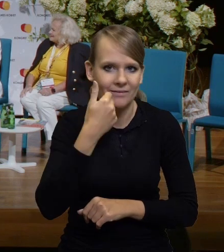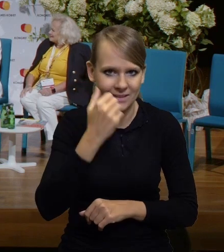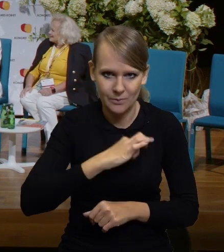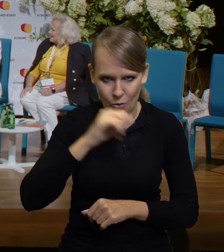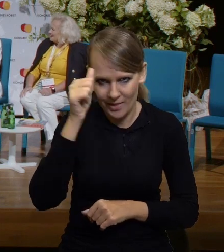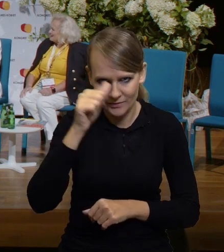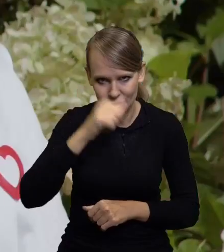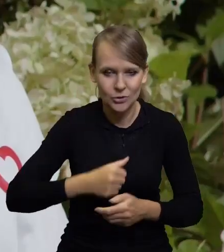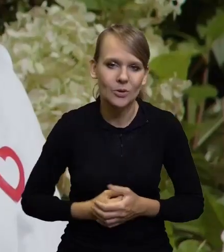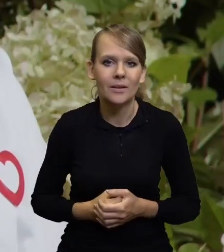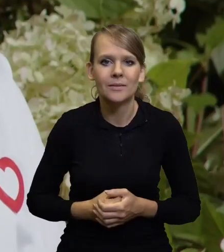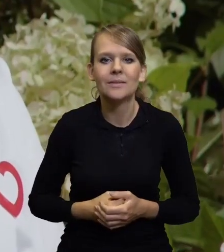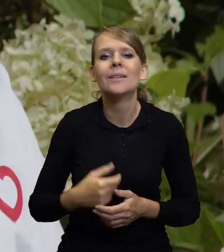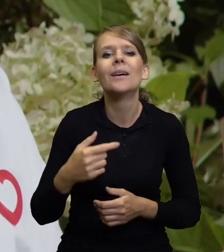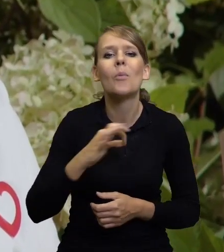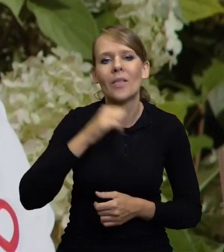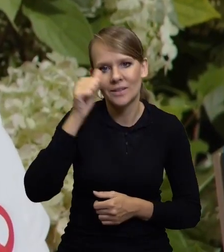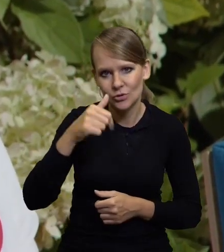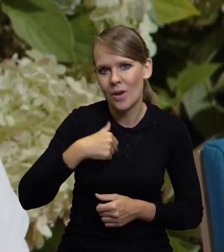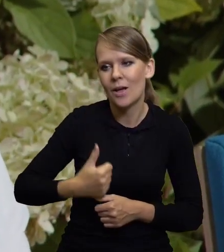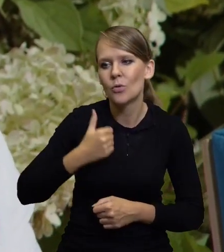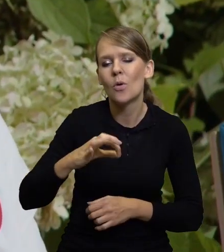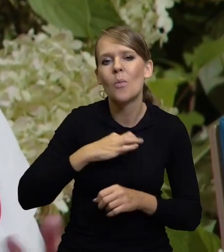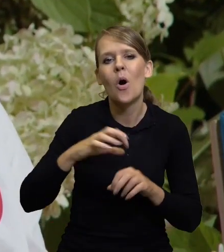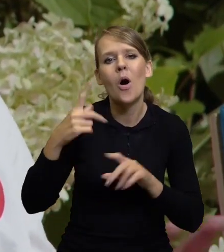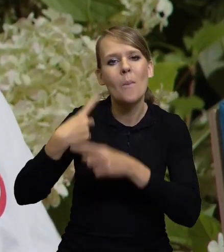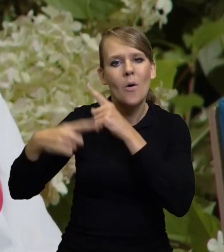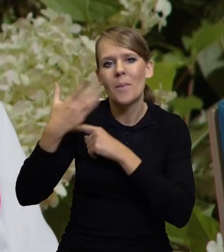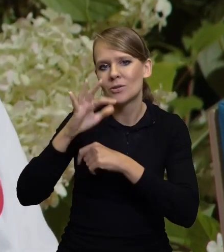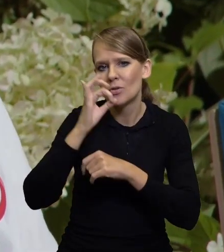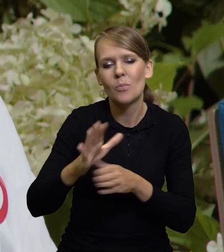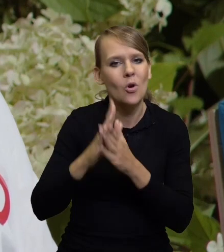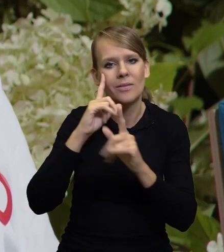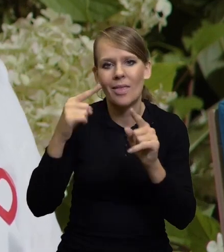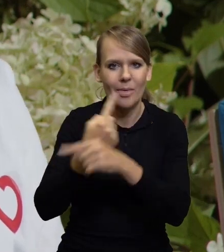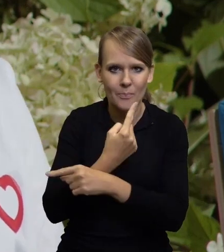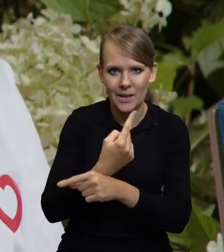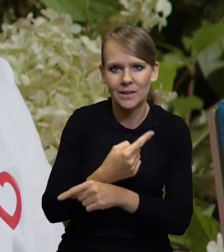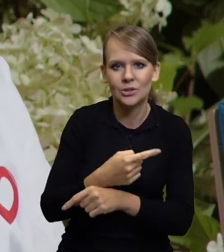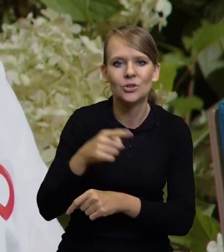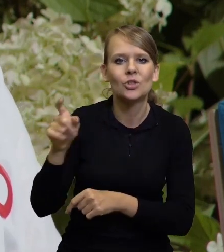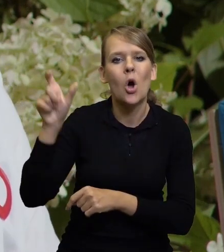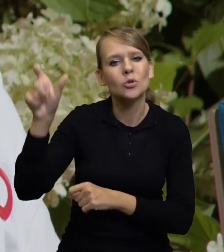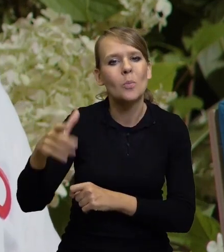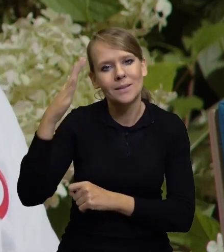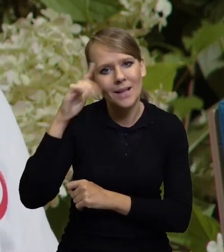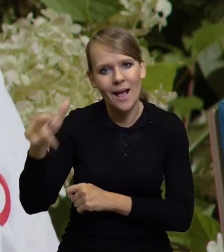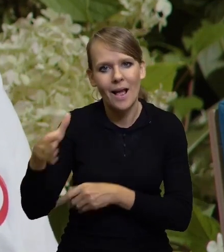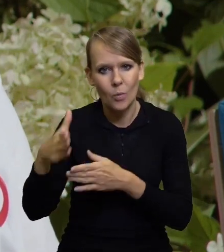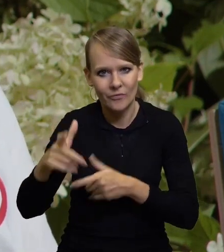nazwiska. Jestem z niego dumna, bo mam dobre korzenie i proszę mnie nie mylić ze znaną postacią z wiejskiej.